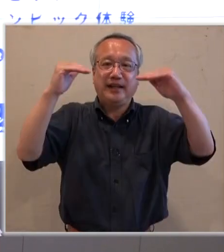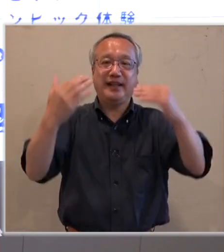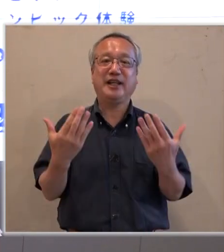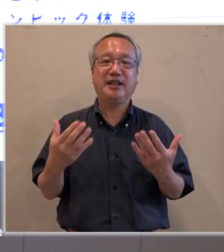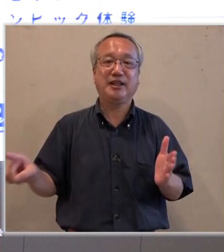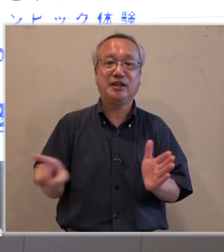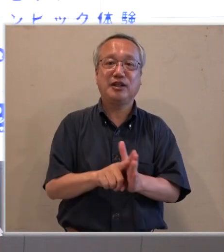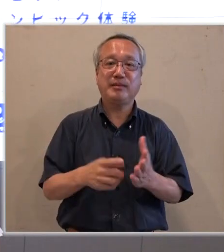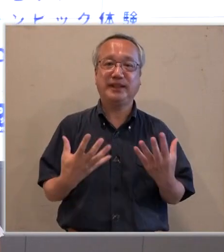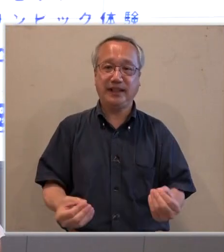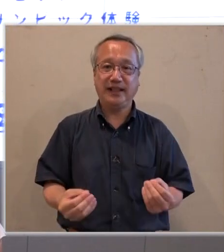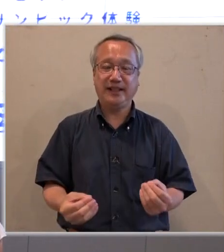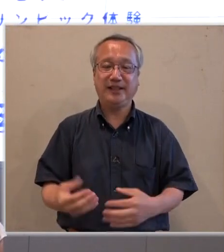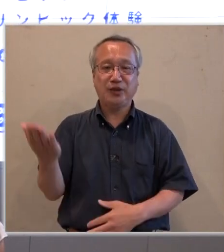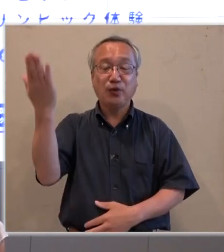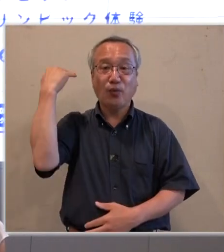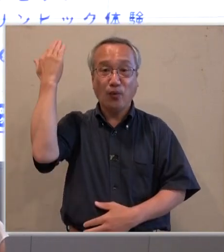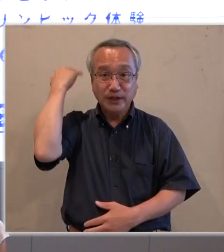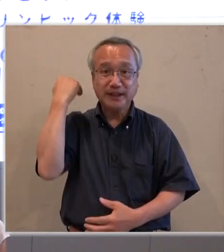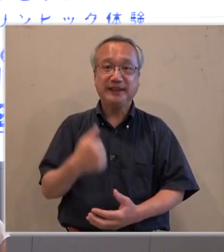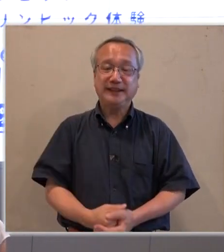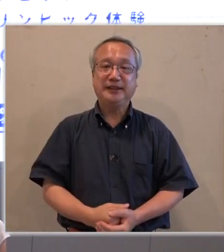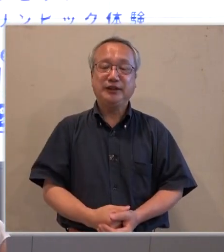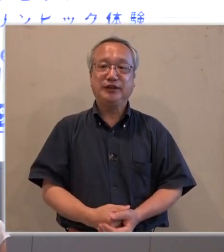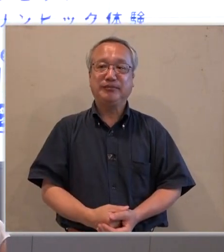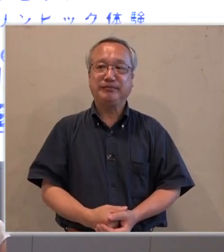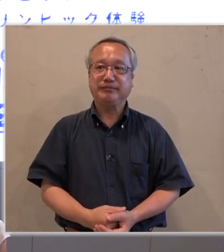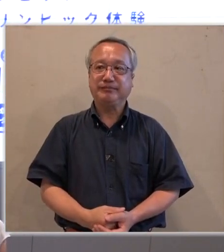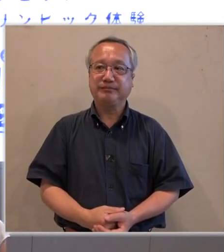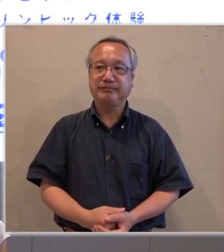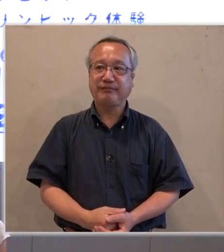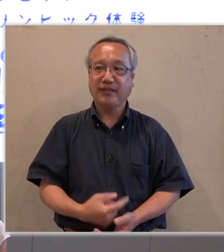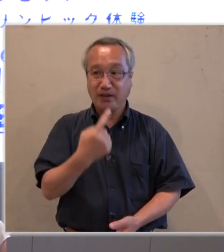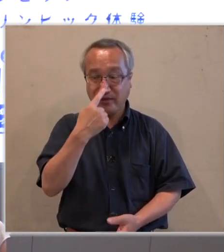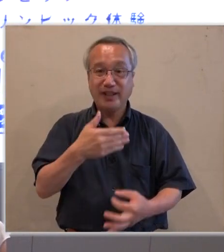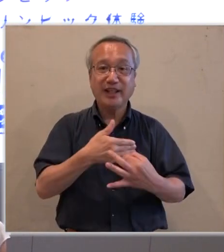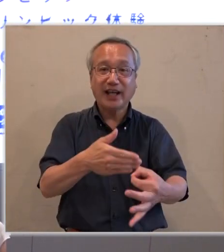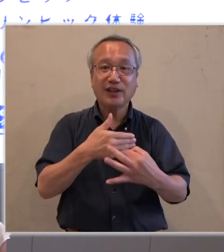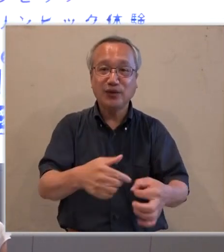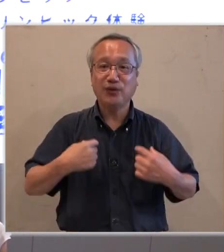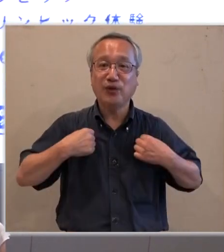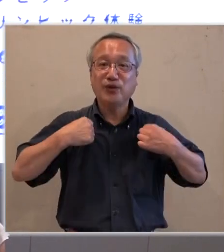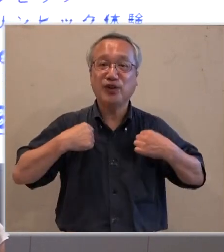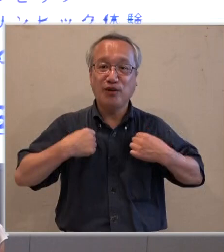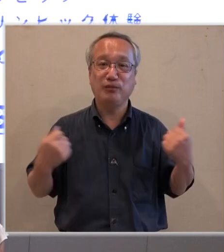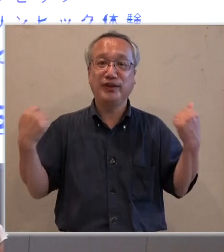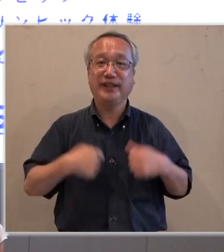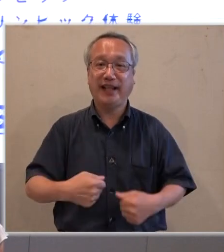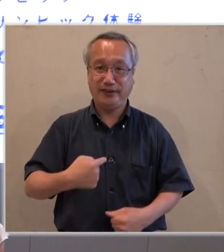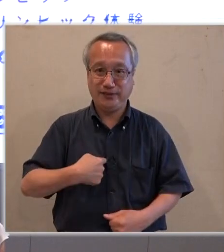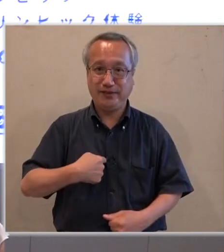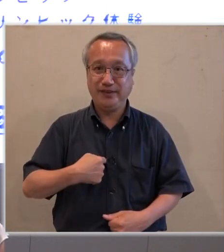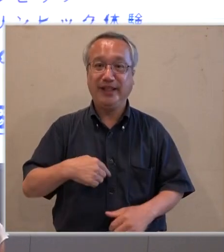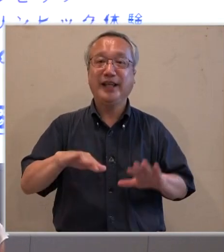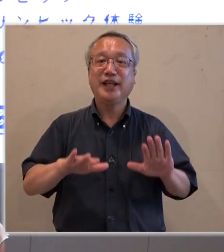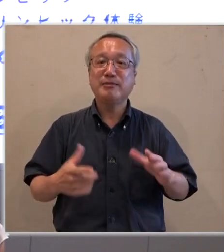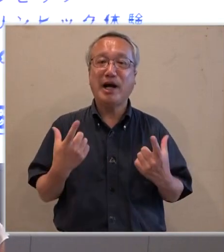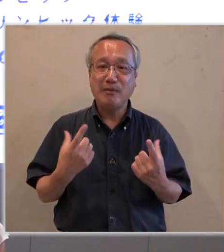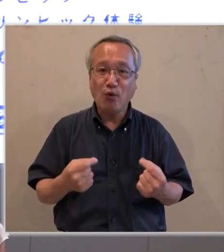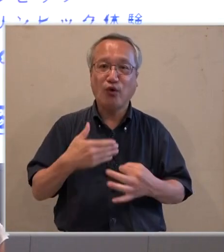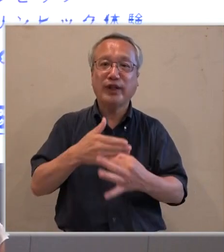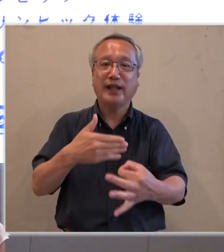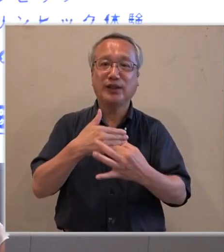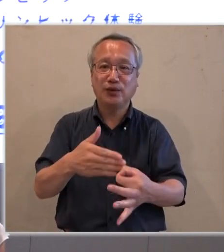で当時、まあ、これ卓球のユニフォームなんですけれども、卓球現在も続けております